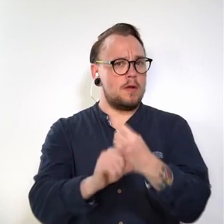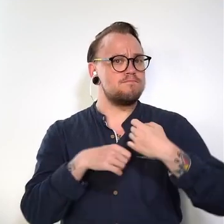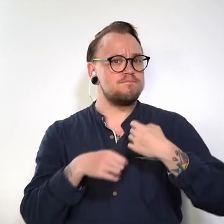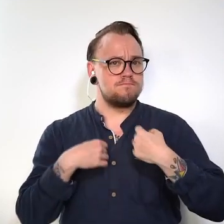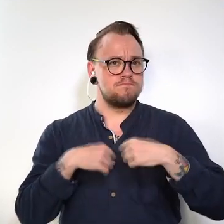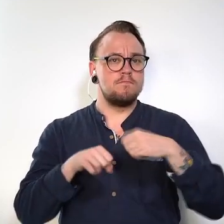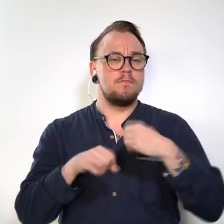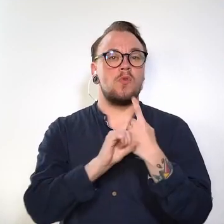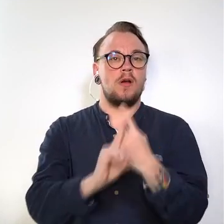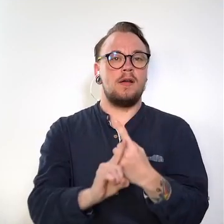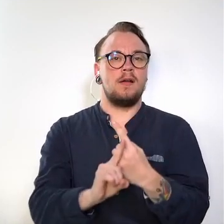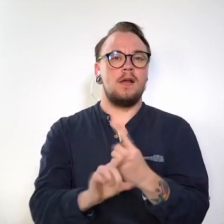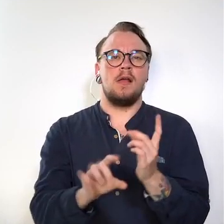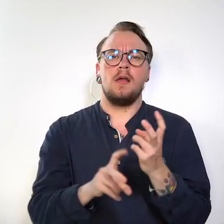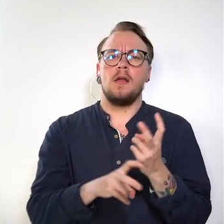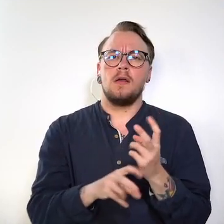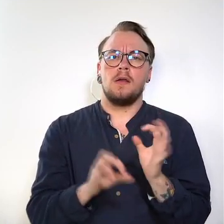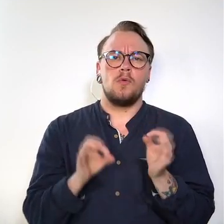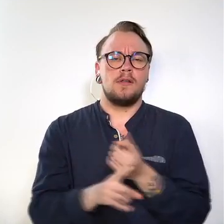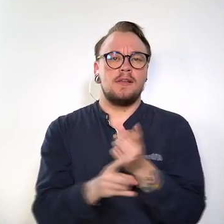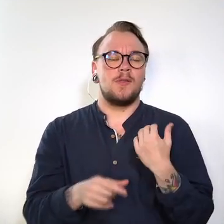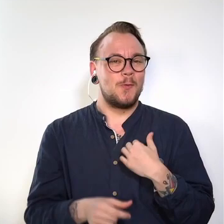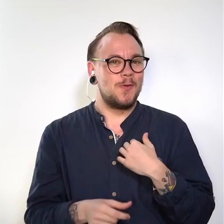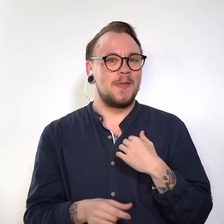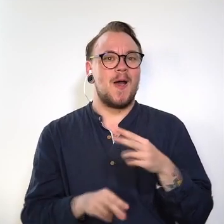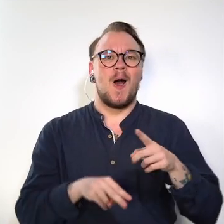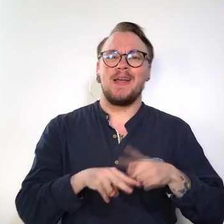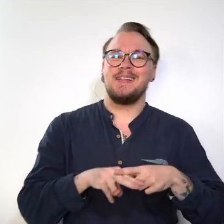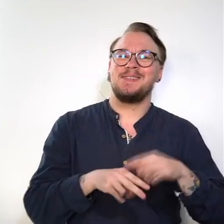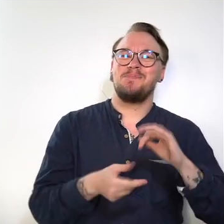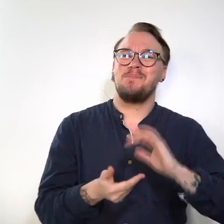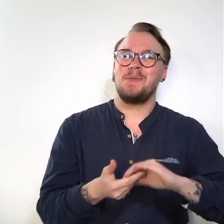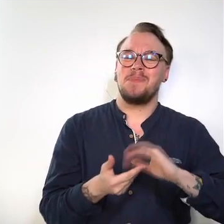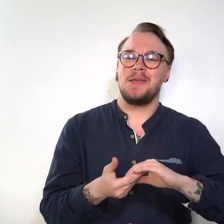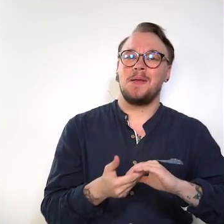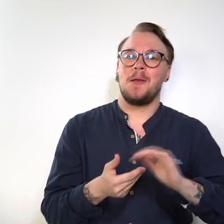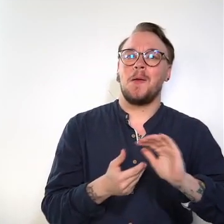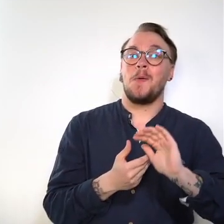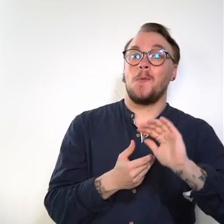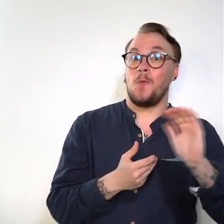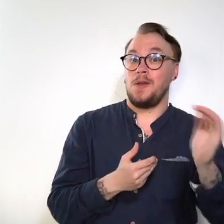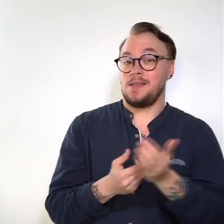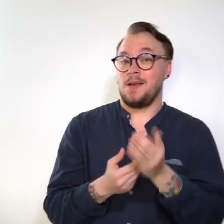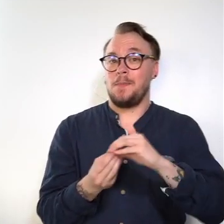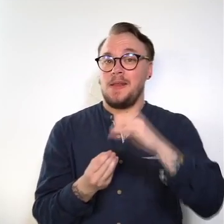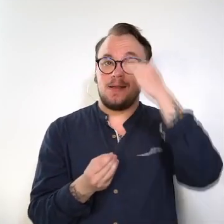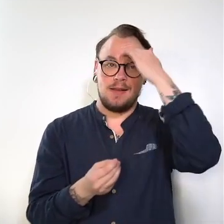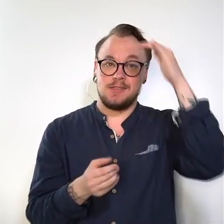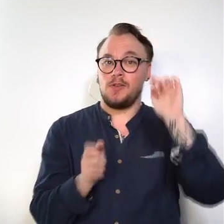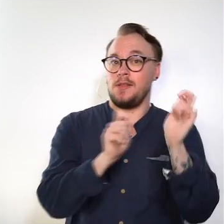AIDS sellaista ikään kuin uudelleen medikalisointia nimenomaan ehkä miesten homoseksuaalisuuden osalta? Tai millä tavalla